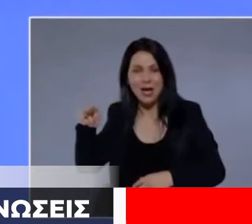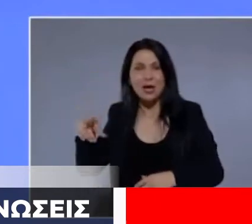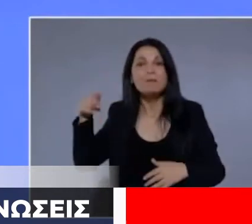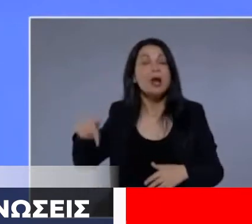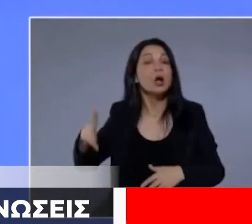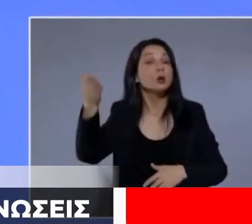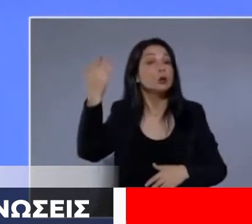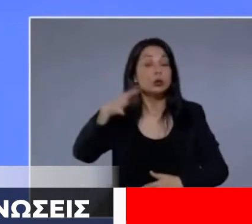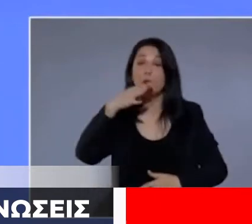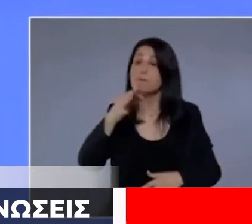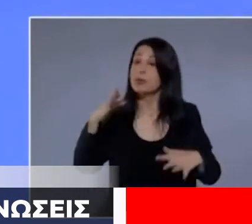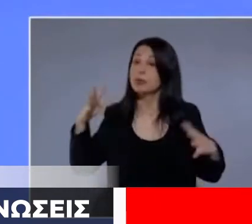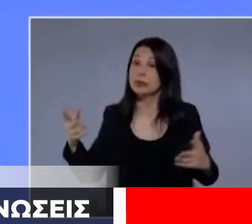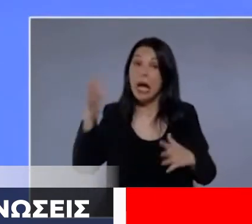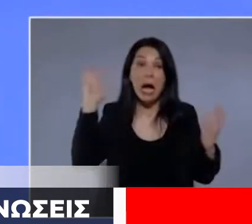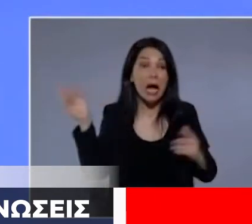μας εμπιστευθούν,